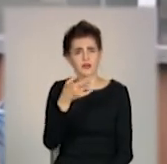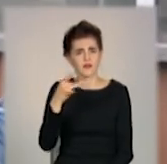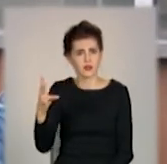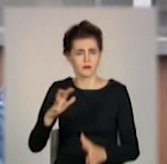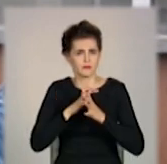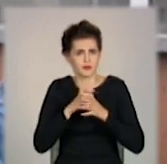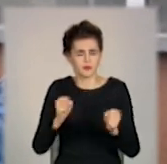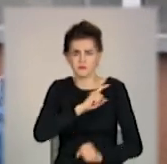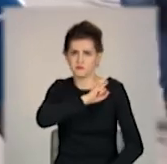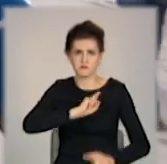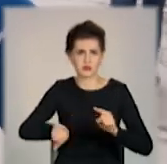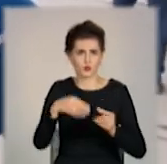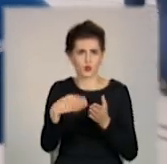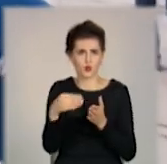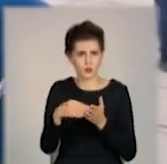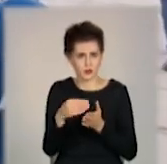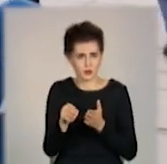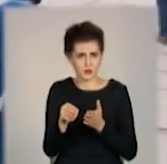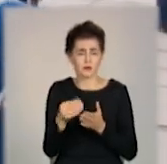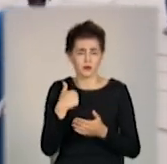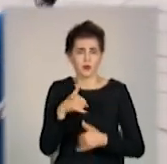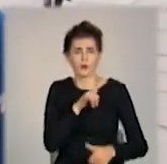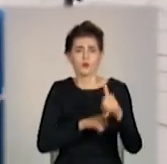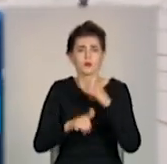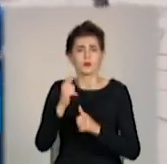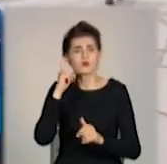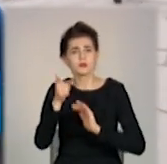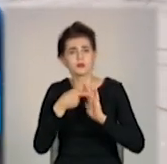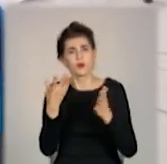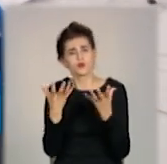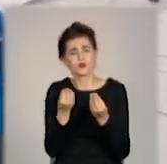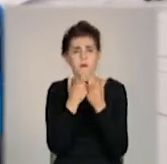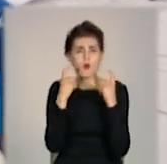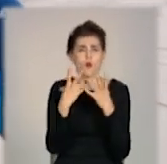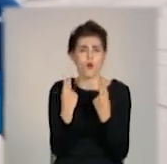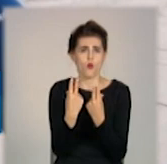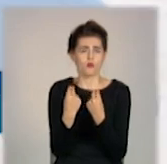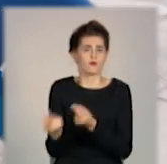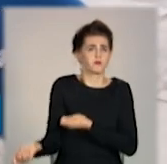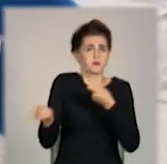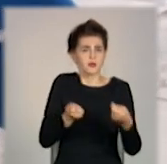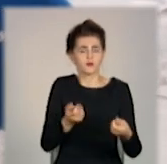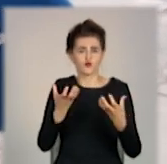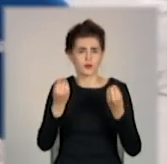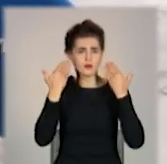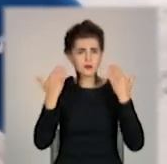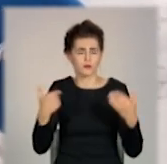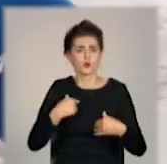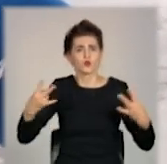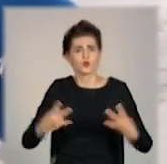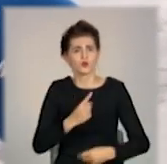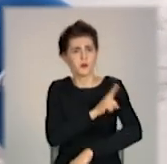розкуповують за лічені години. Іду зараз, треба ще раз просити. Кожен день обіцяли сьогодні завести. Мені треба ходити аналізи в